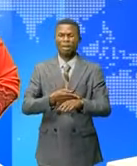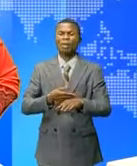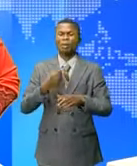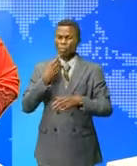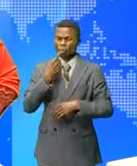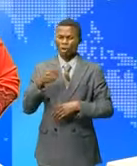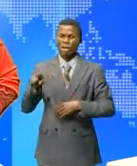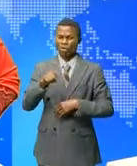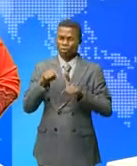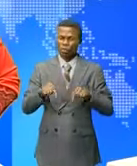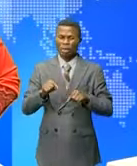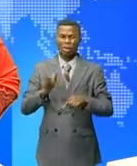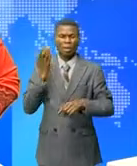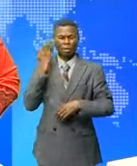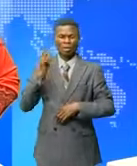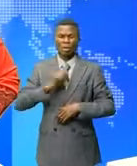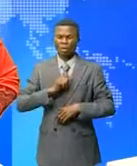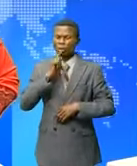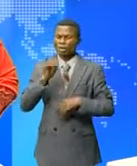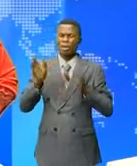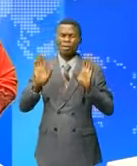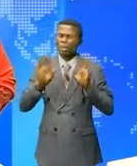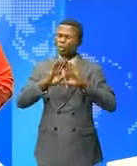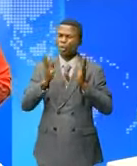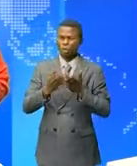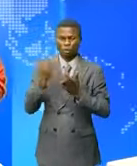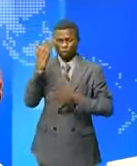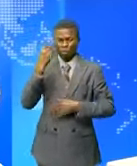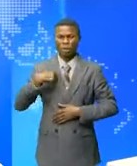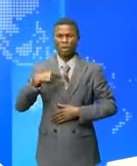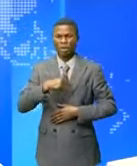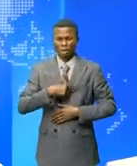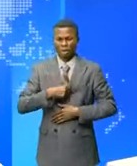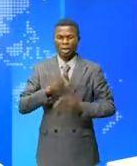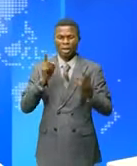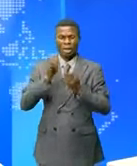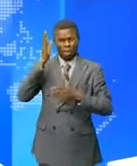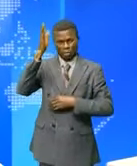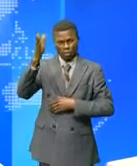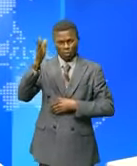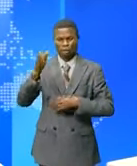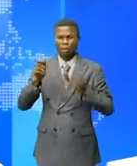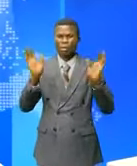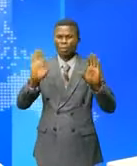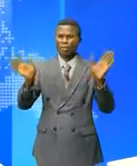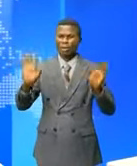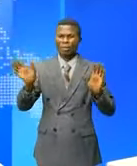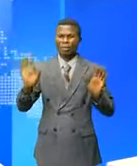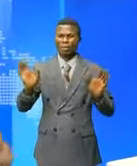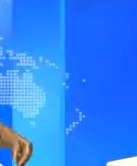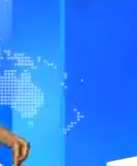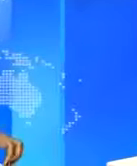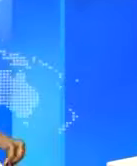Nyangui sur le même plateau. Quant à moi, je vous dis merci de nous avoir suivis. Je vous retrouve demain pour un autre journal. Au revoir.